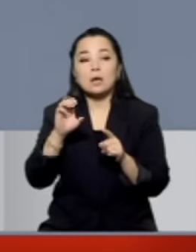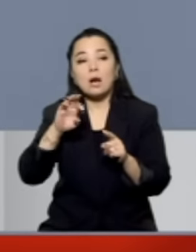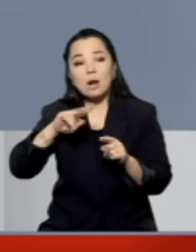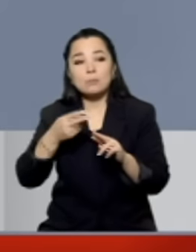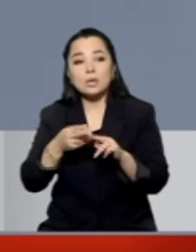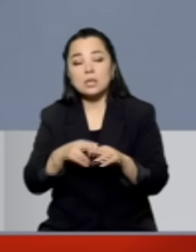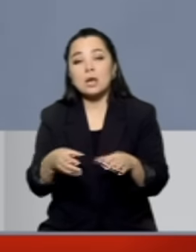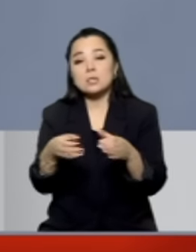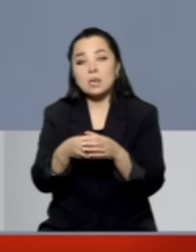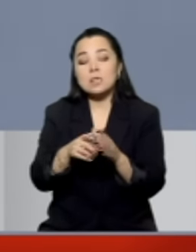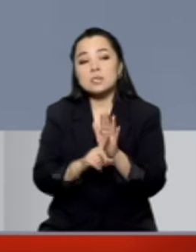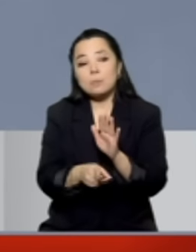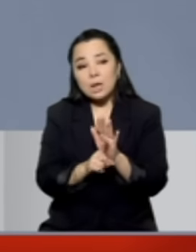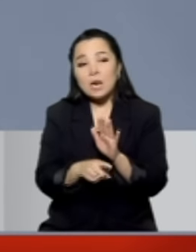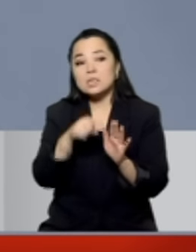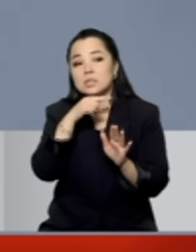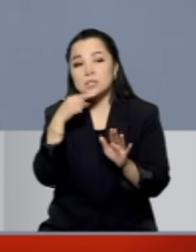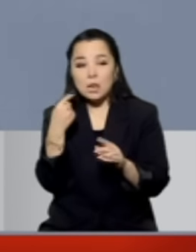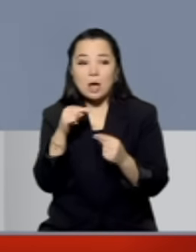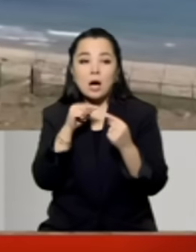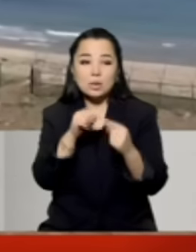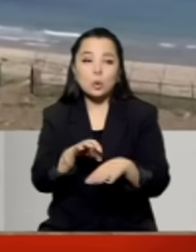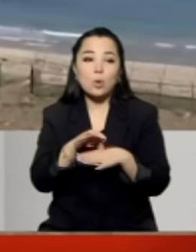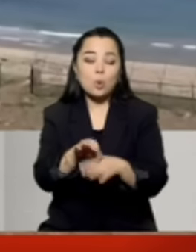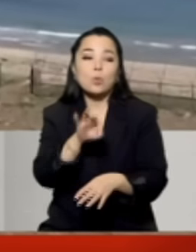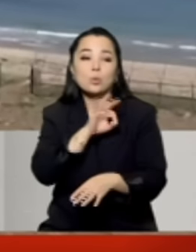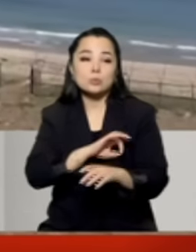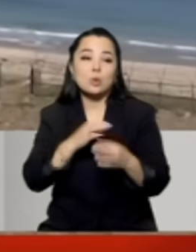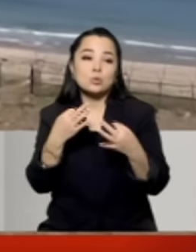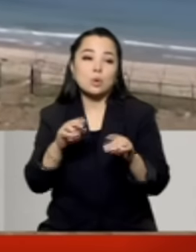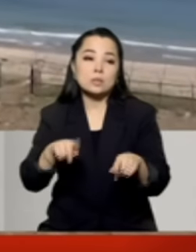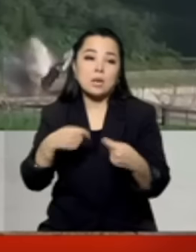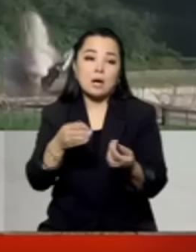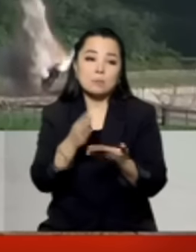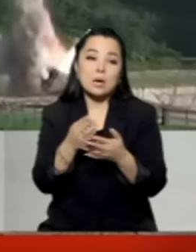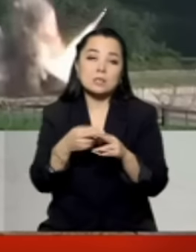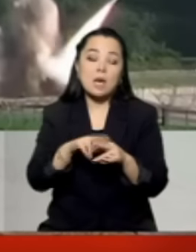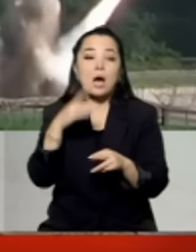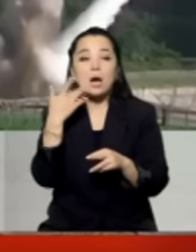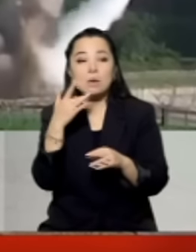Шторм Шэдоу зымырандарын Ресейге қарсы қолдануға рұқсат етуі мүмкін. Олар да